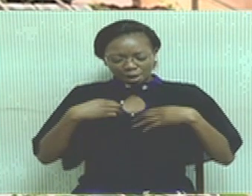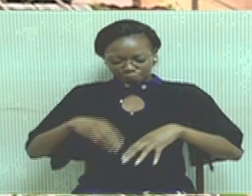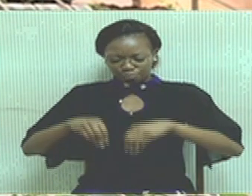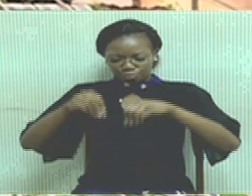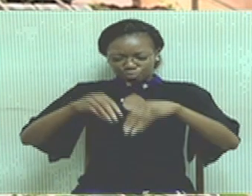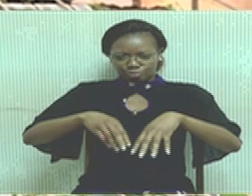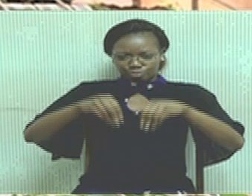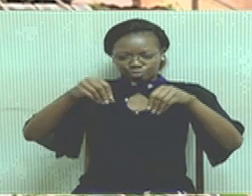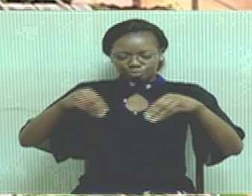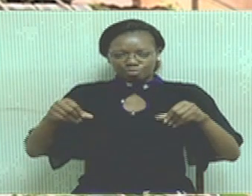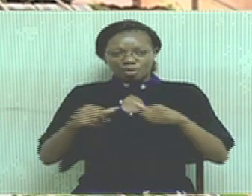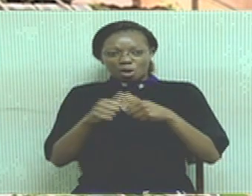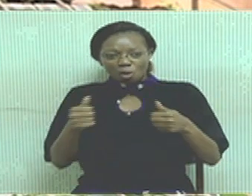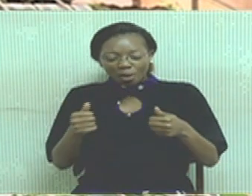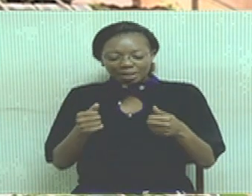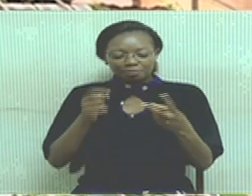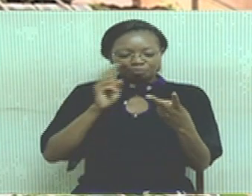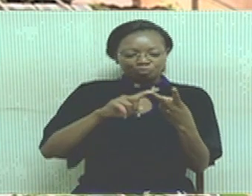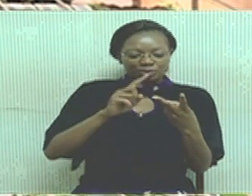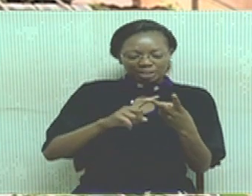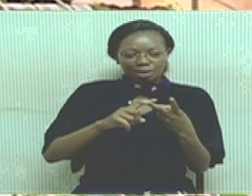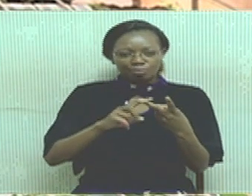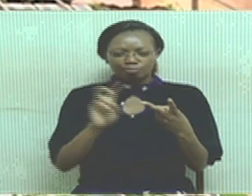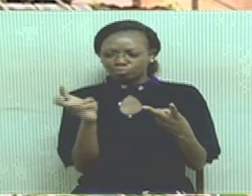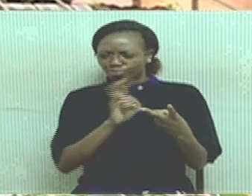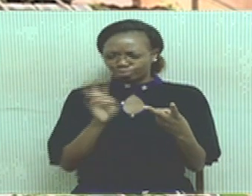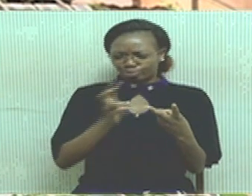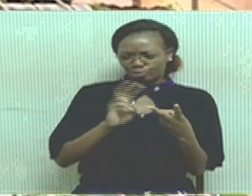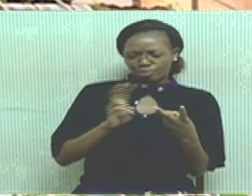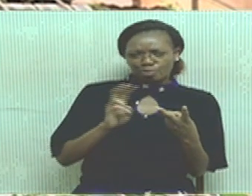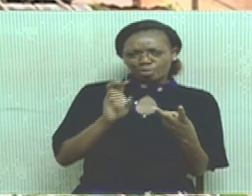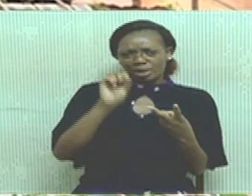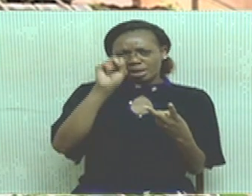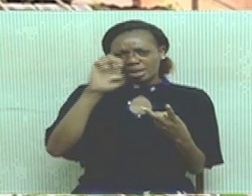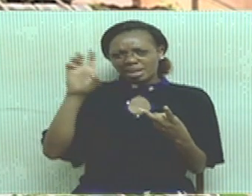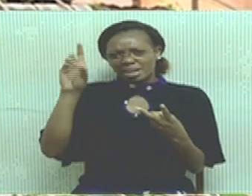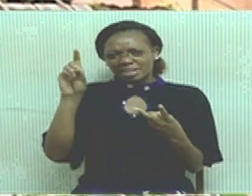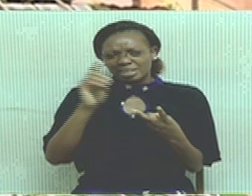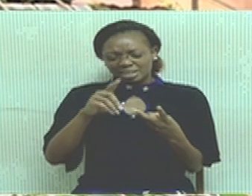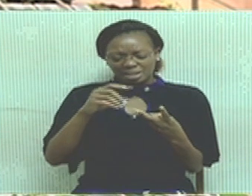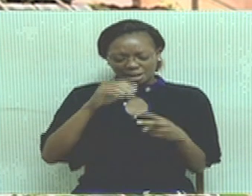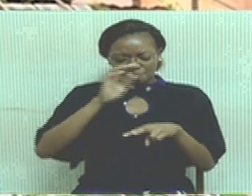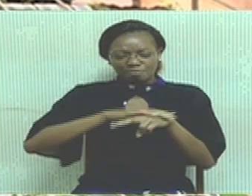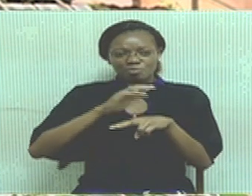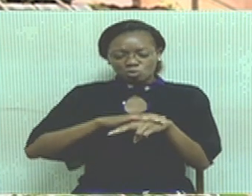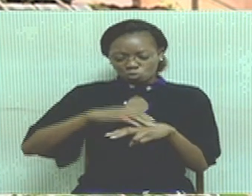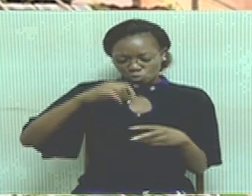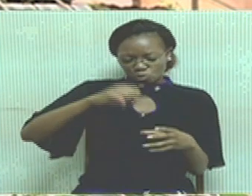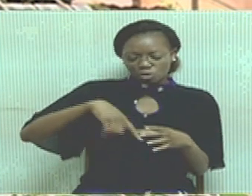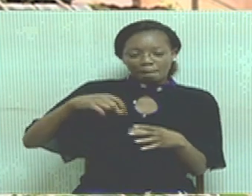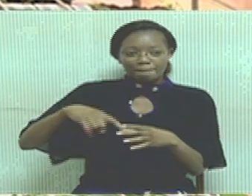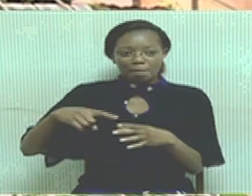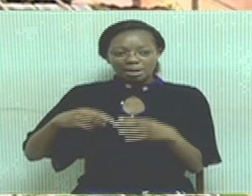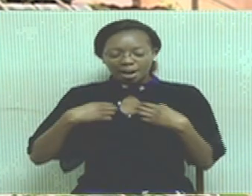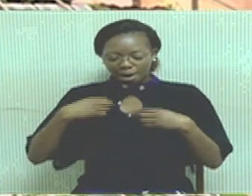Ili aweze pia kutafuta mbegu zile zimekuwa certified. Unaweza pata mbegu zako